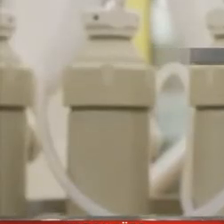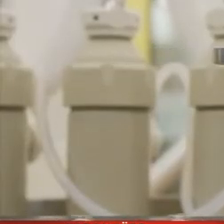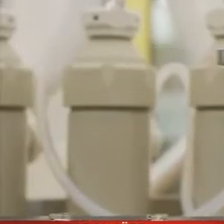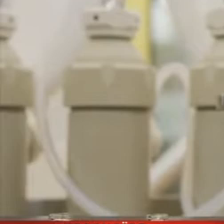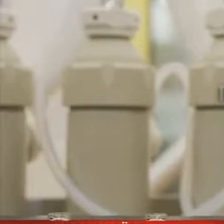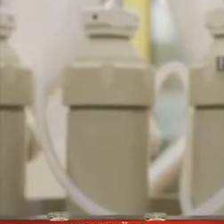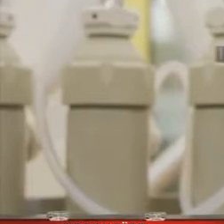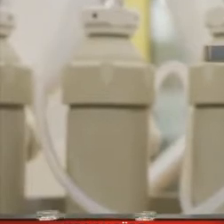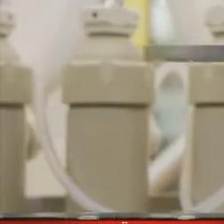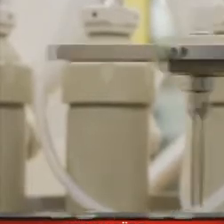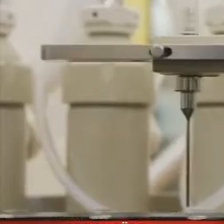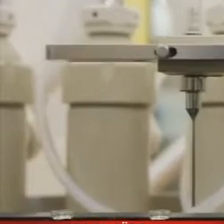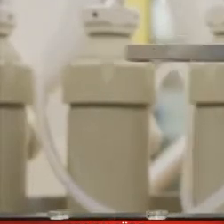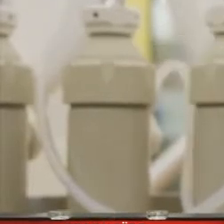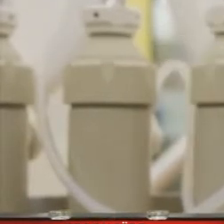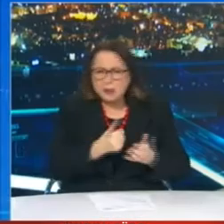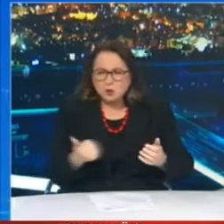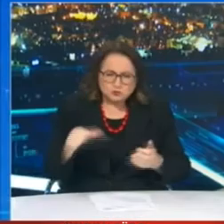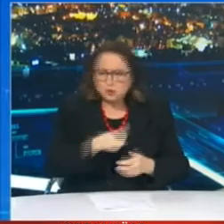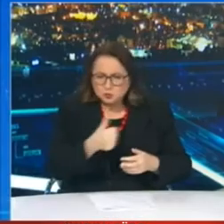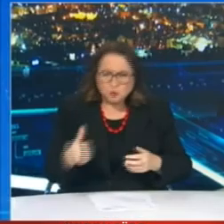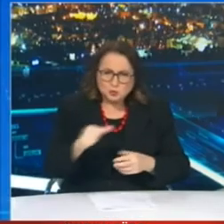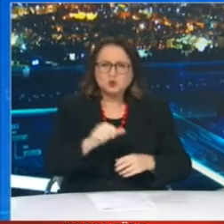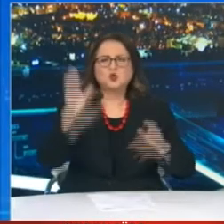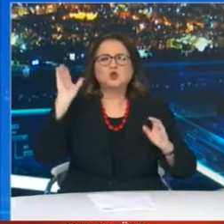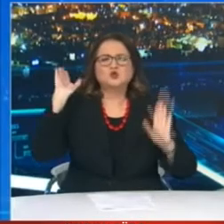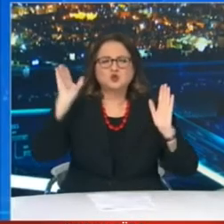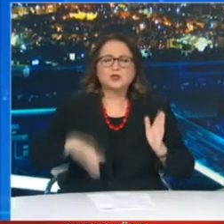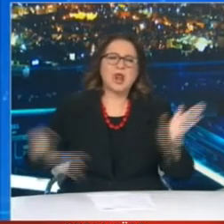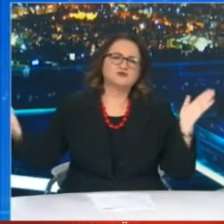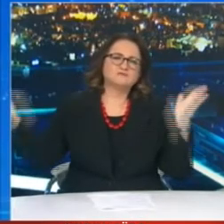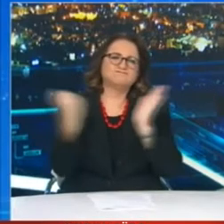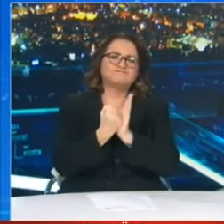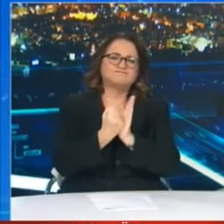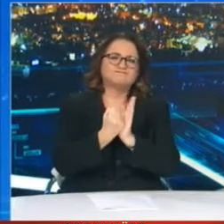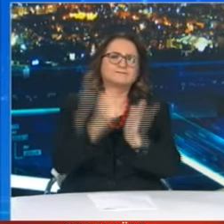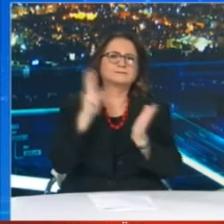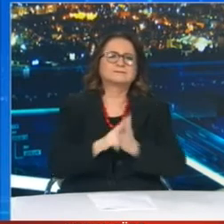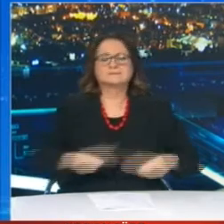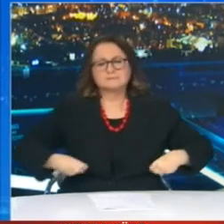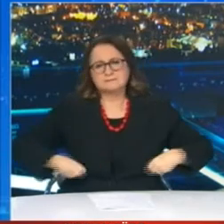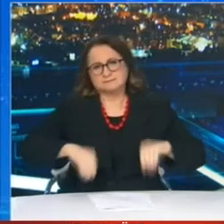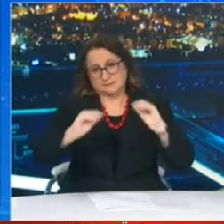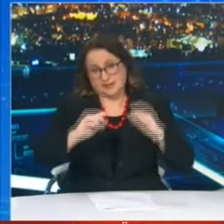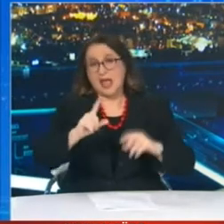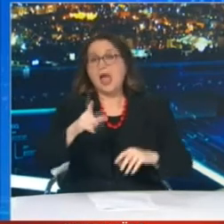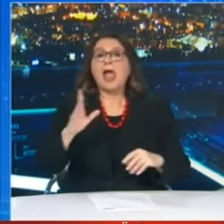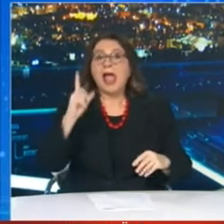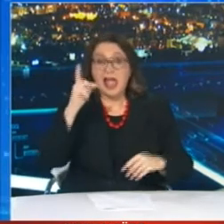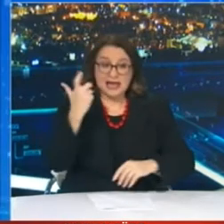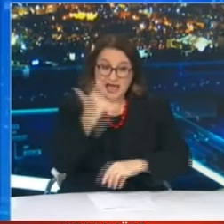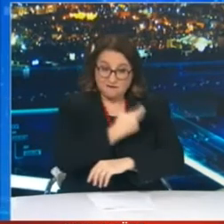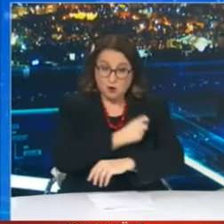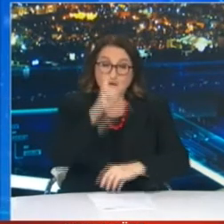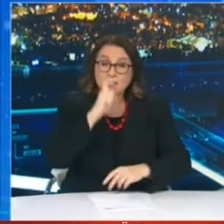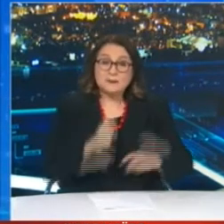το 94%. Τα εμβόλια για να εγκριθούν πρέπει να πληρούν 3 βασικές